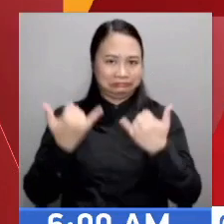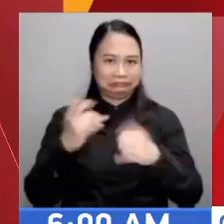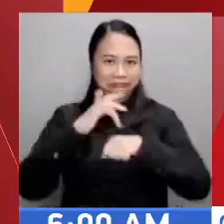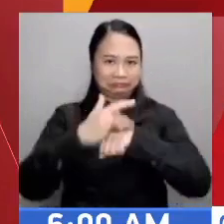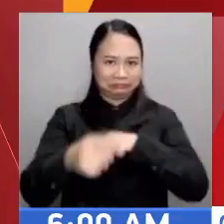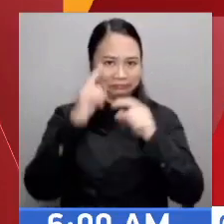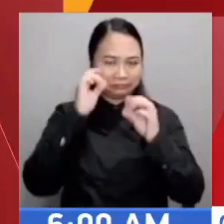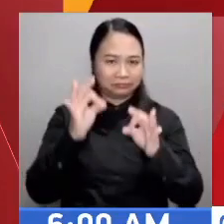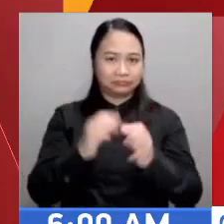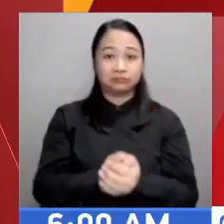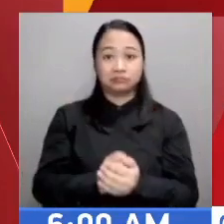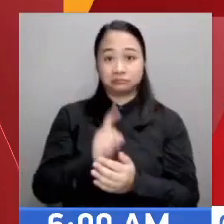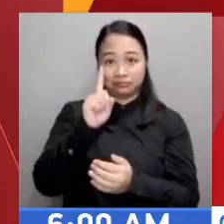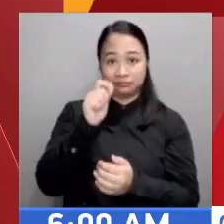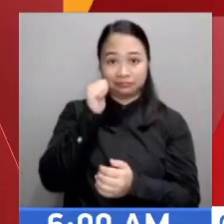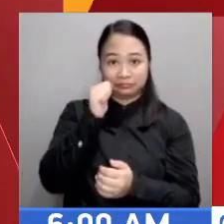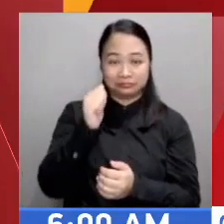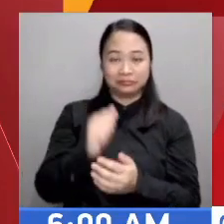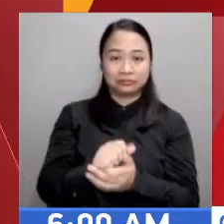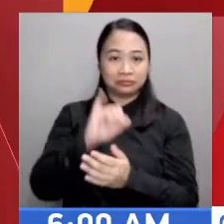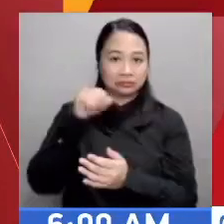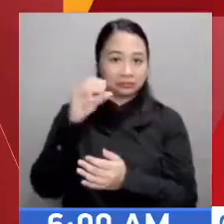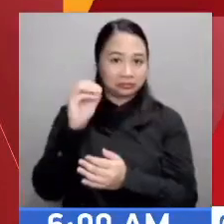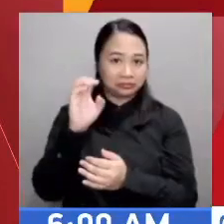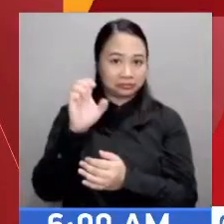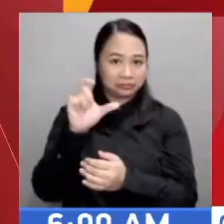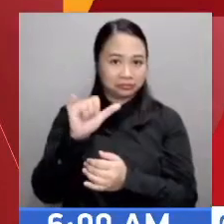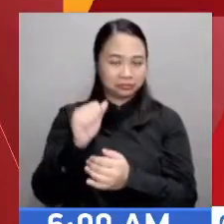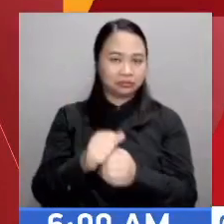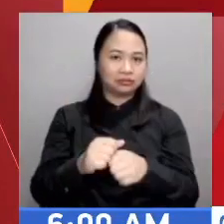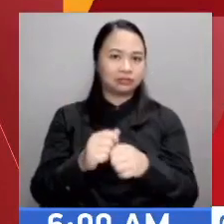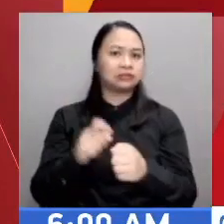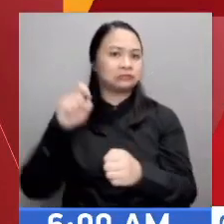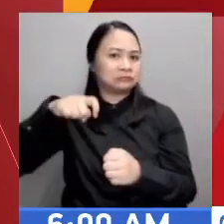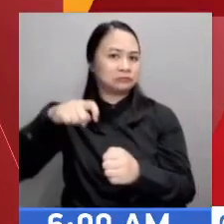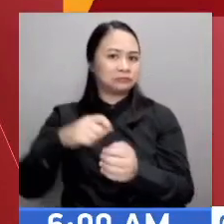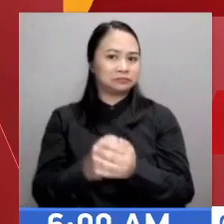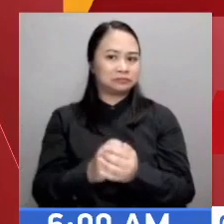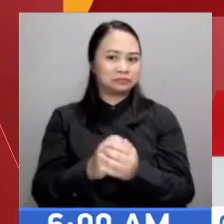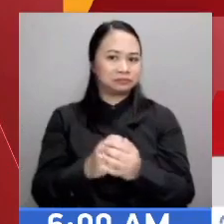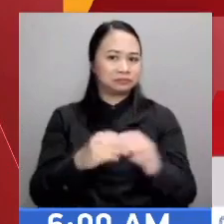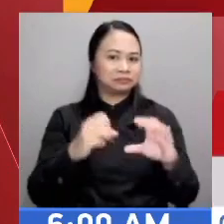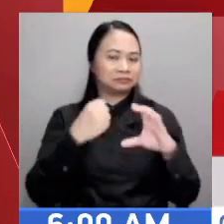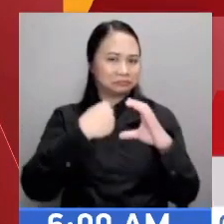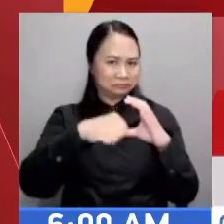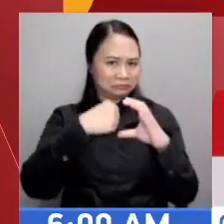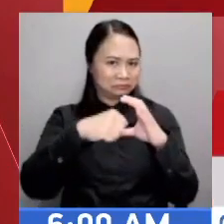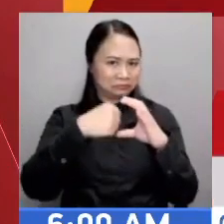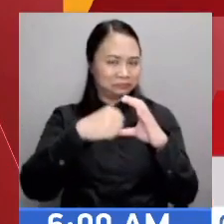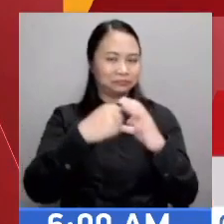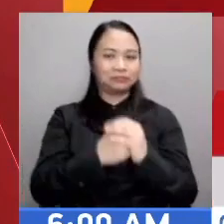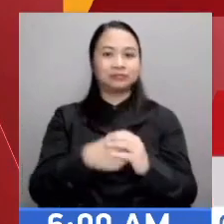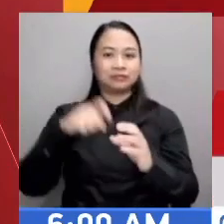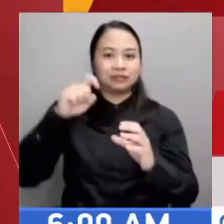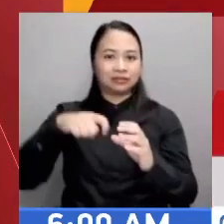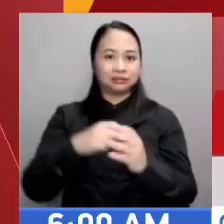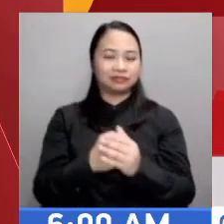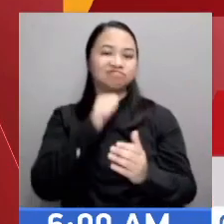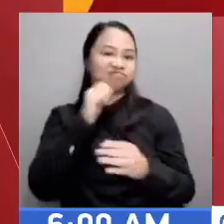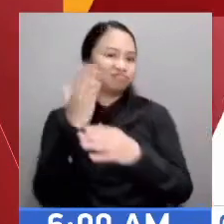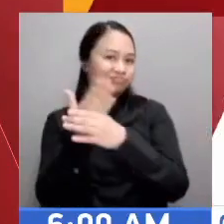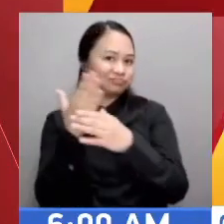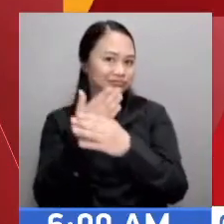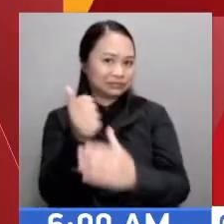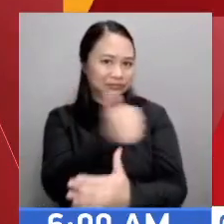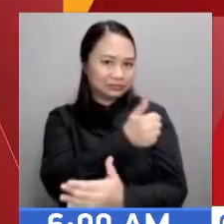sa Baho, Camarines Sur hanggang Enero kung kailan siya ulit magbabalik trabaho. Para hindi mabala sa biyahe, kasi ilang araw na lang, undas